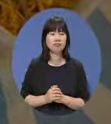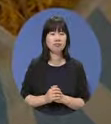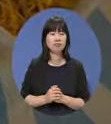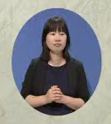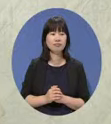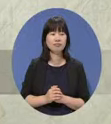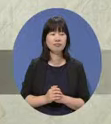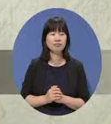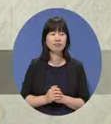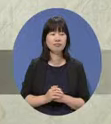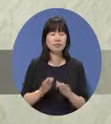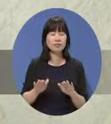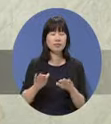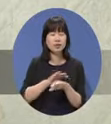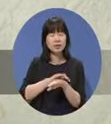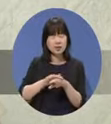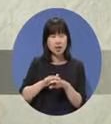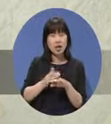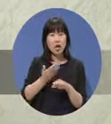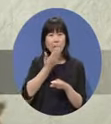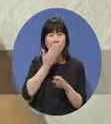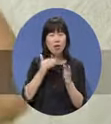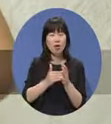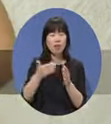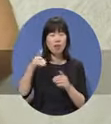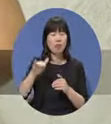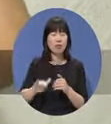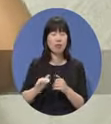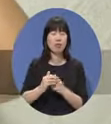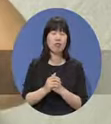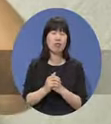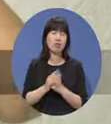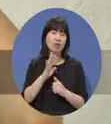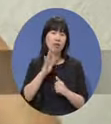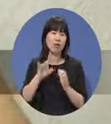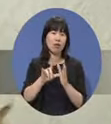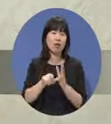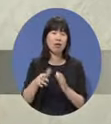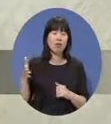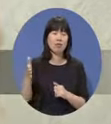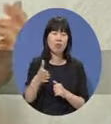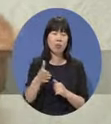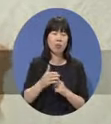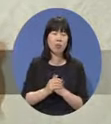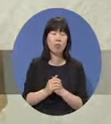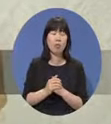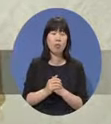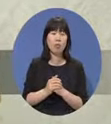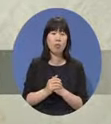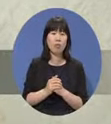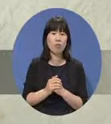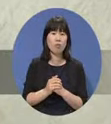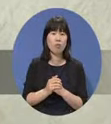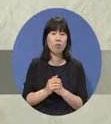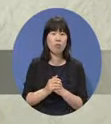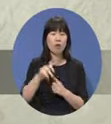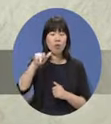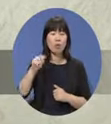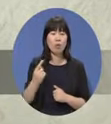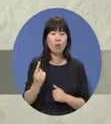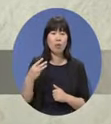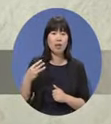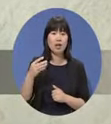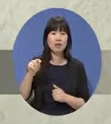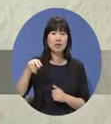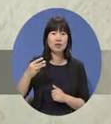세 살까지는 잘 먹었는데 4살부터 이제 애가 건강검진을 받았더니 콜레스테롤이